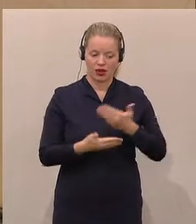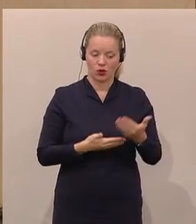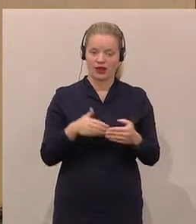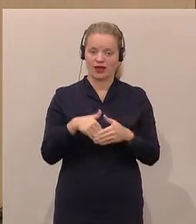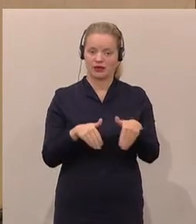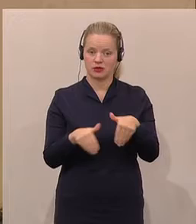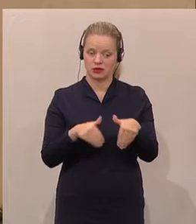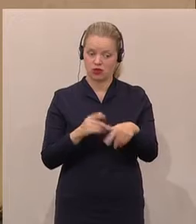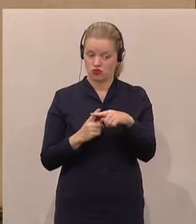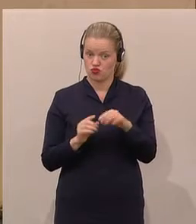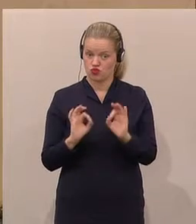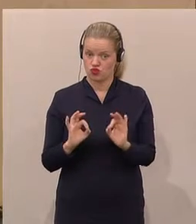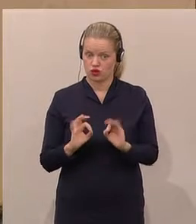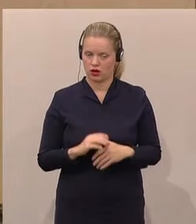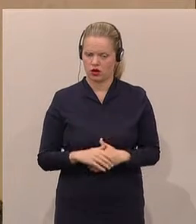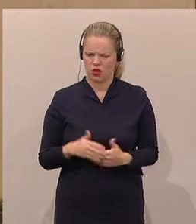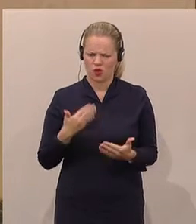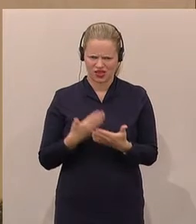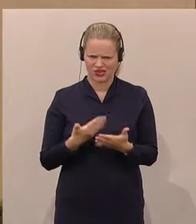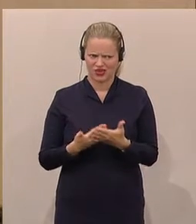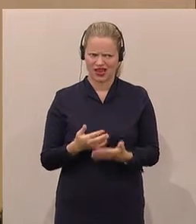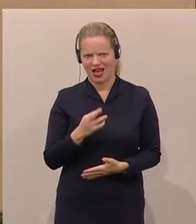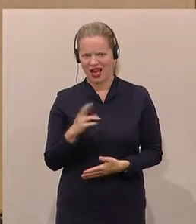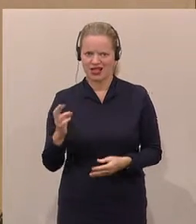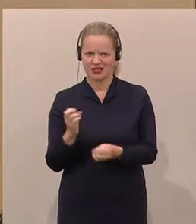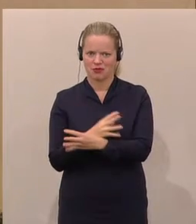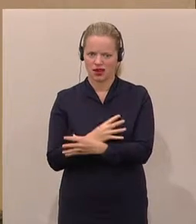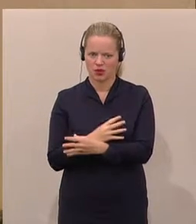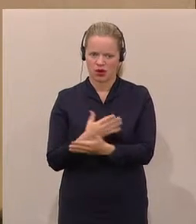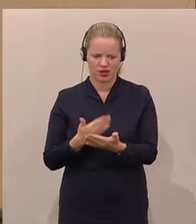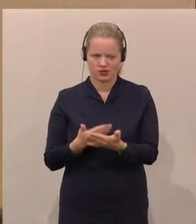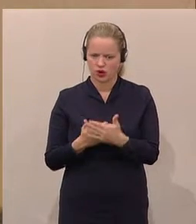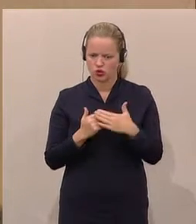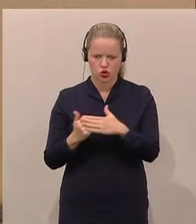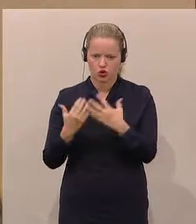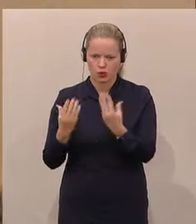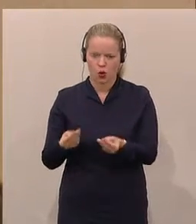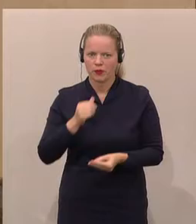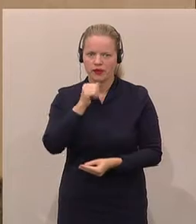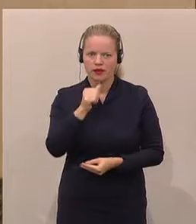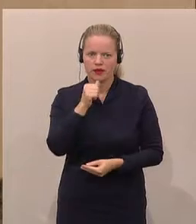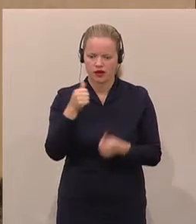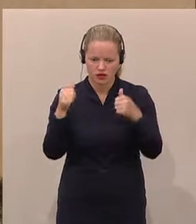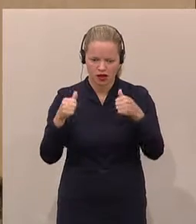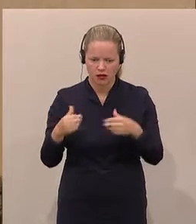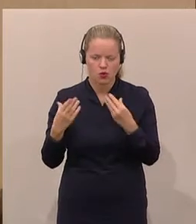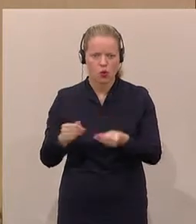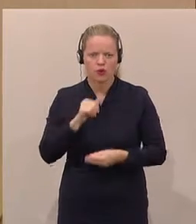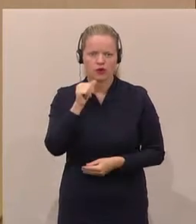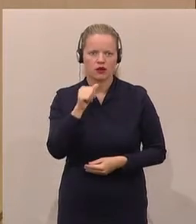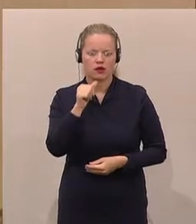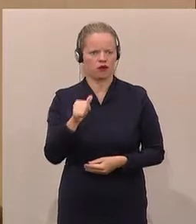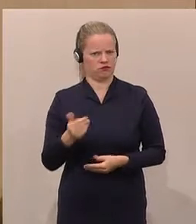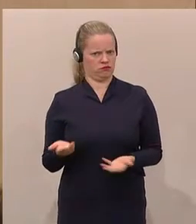gut gefunden hat. Und deswegen ist es ein rechtes Medium. Und deshalb darf es keine Unterstützung bekommen, beziehungsweise keine Inserate.